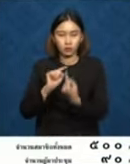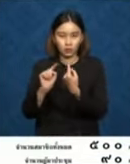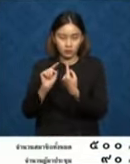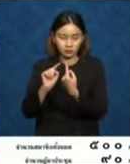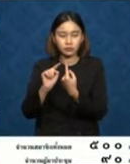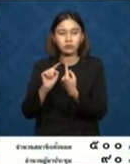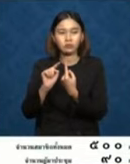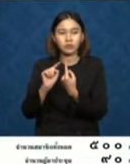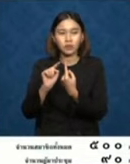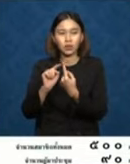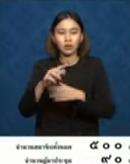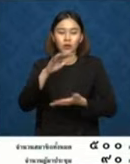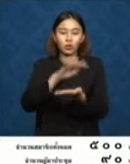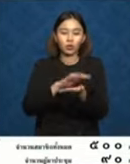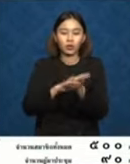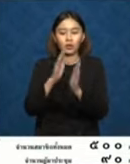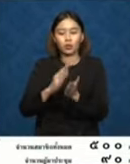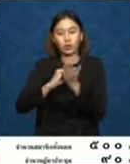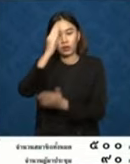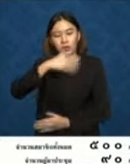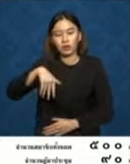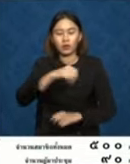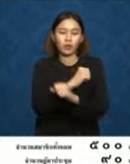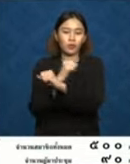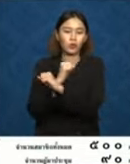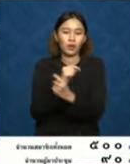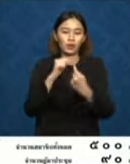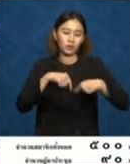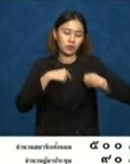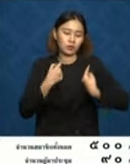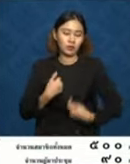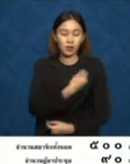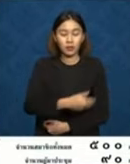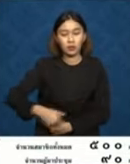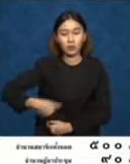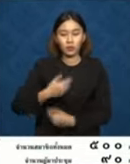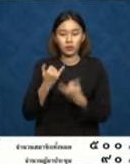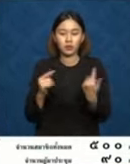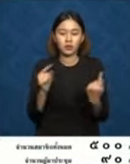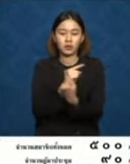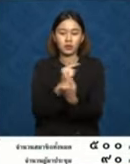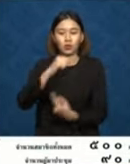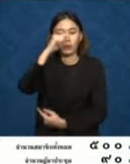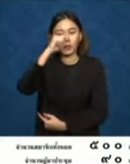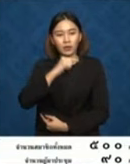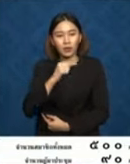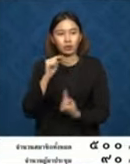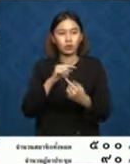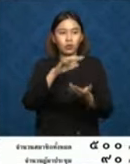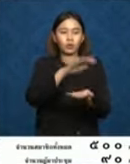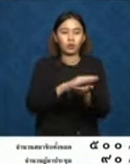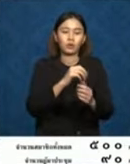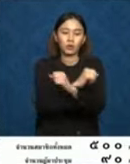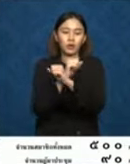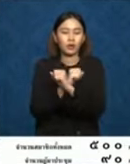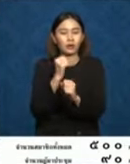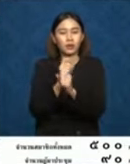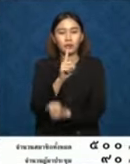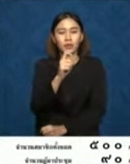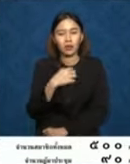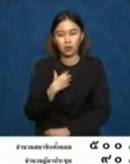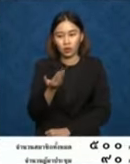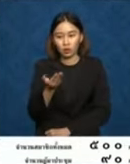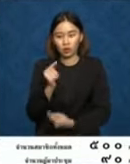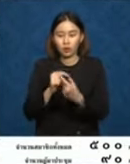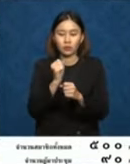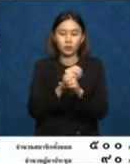ว่าโรงเรียนและนักเรียนต้องปลอดภัยทั้งกายและใจแต่ขณะนี้สังคมไทยเรายังทำเรื่องโรงเรียนปลอดภัยไม่ได้อยากจะขอวิ